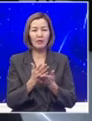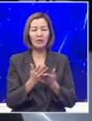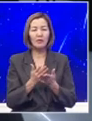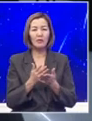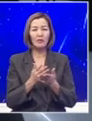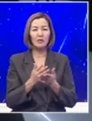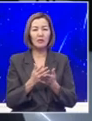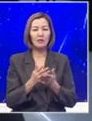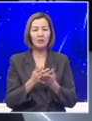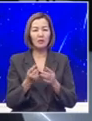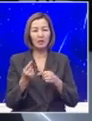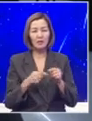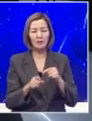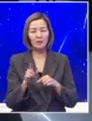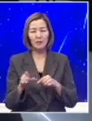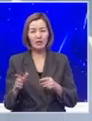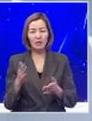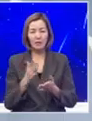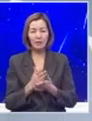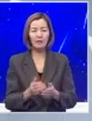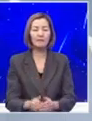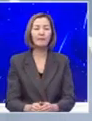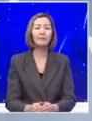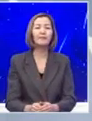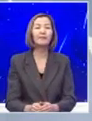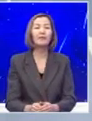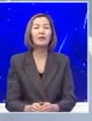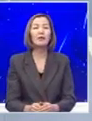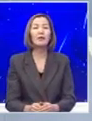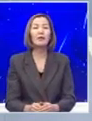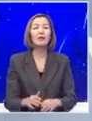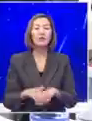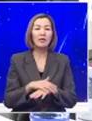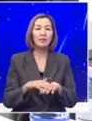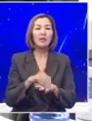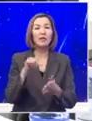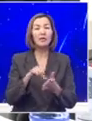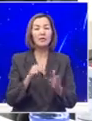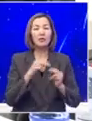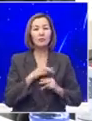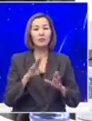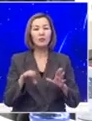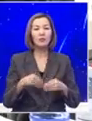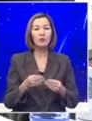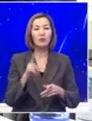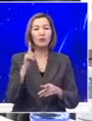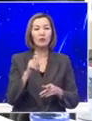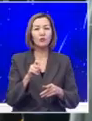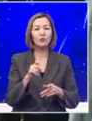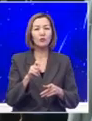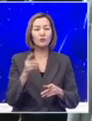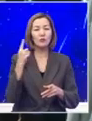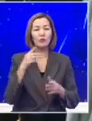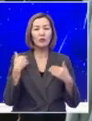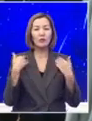және жеке кәсіпкерлер бар. Жәрменкеге қатысқан жұмыс берушілер шамамен 100-ге жуық вакансияны ұсынды. Бір